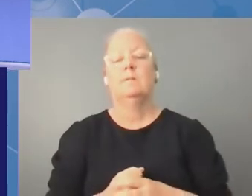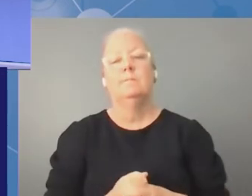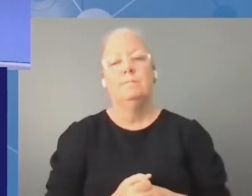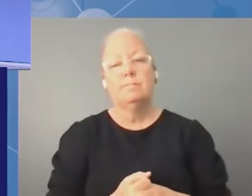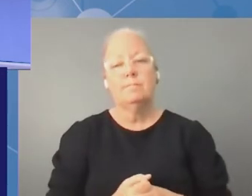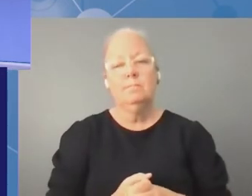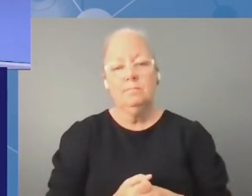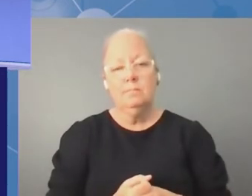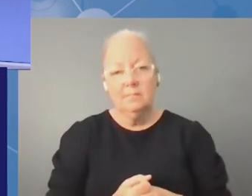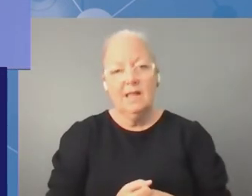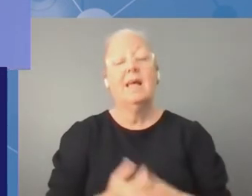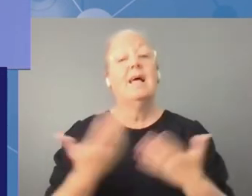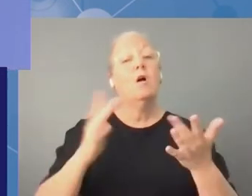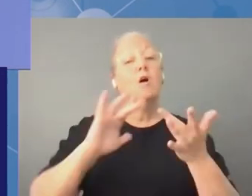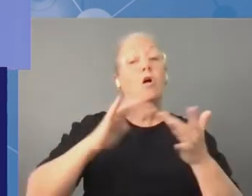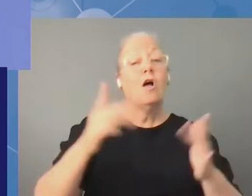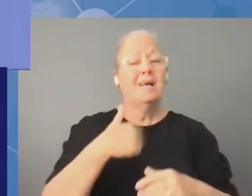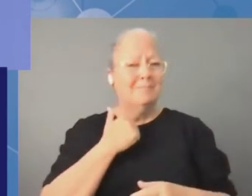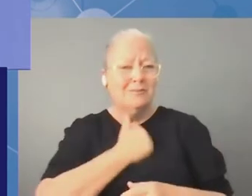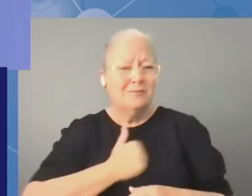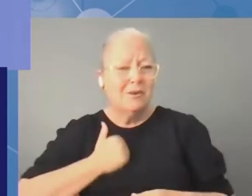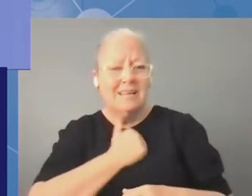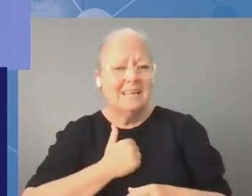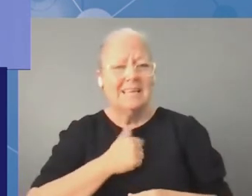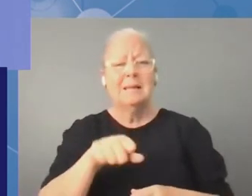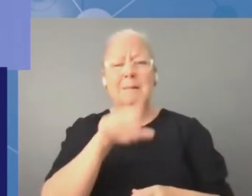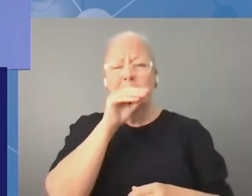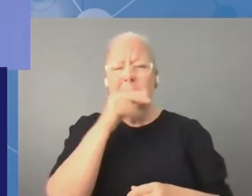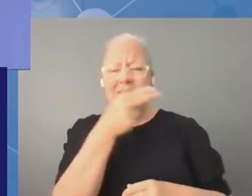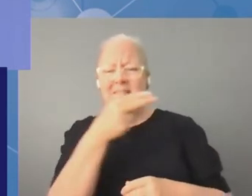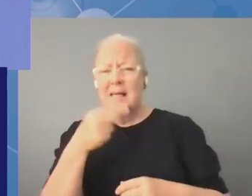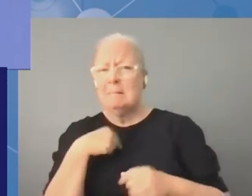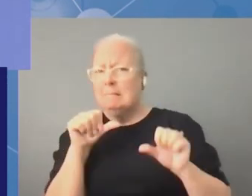دونا هذه الملاحظة. أما الآن فننتقل إلى